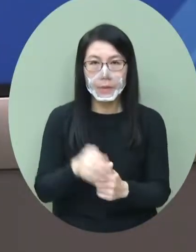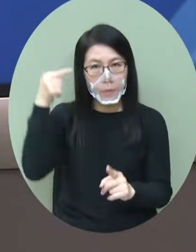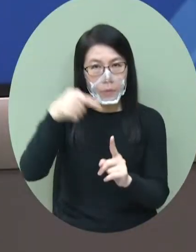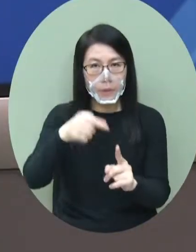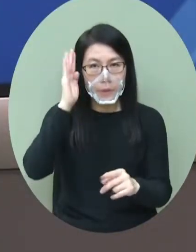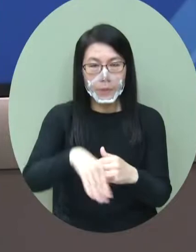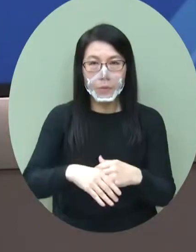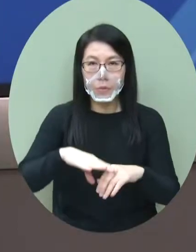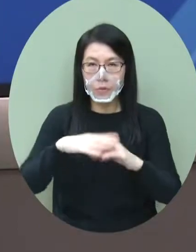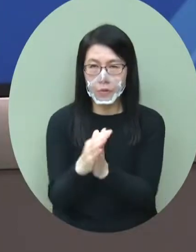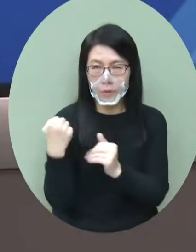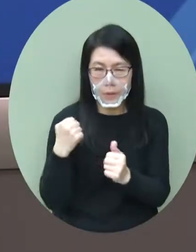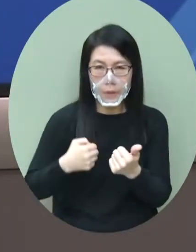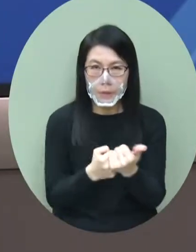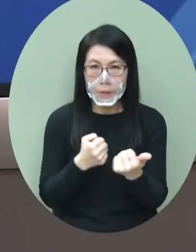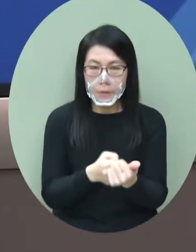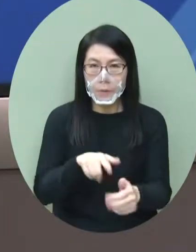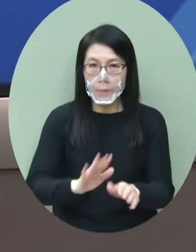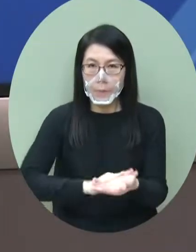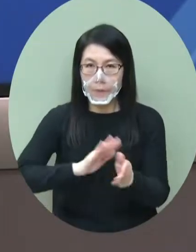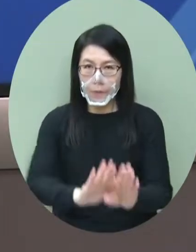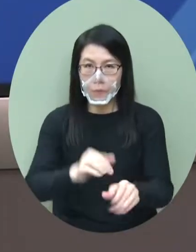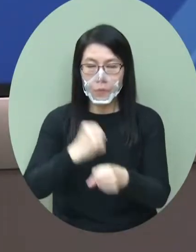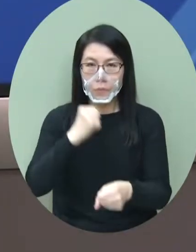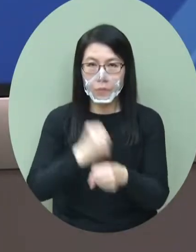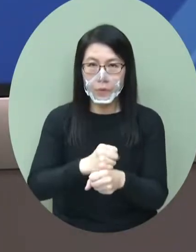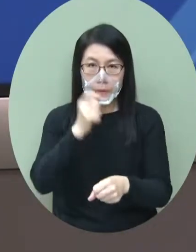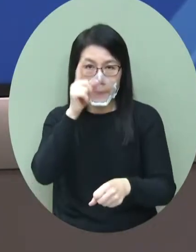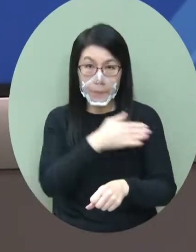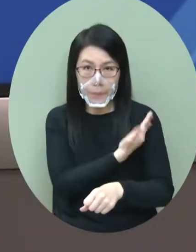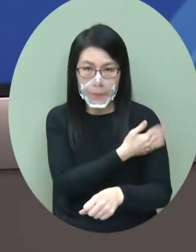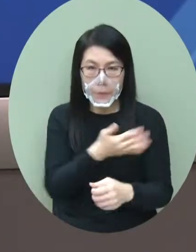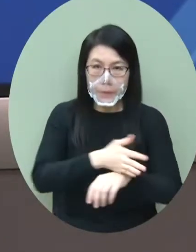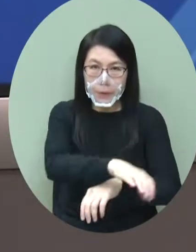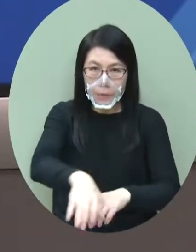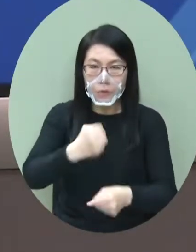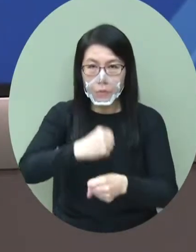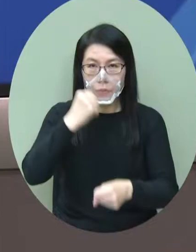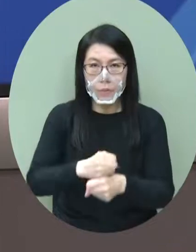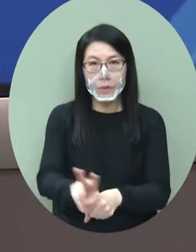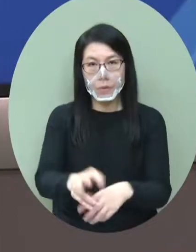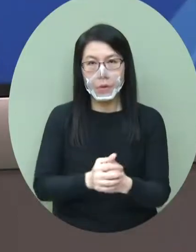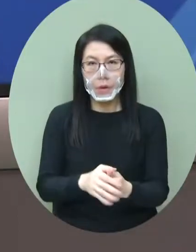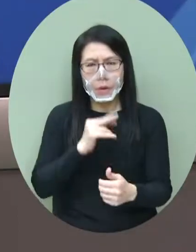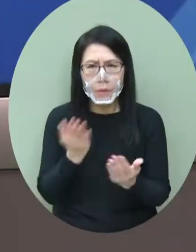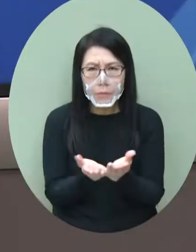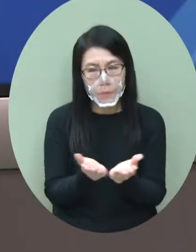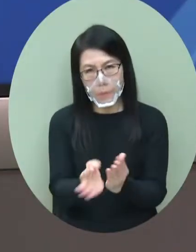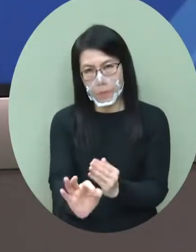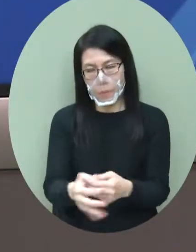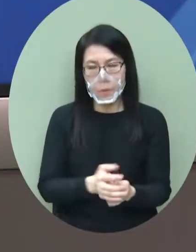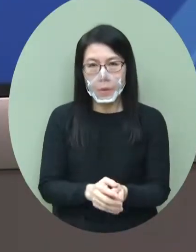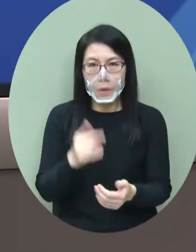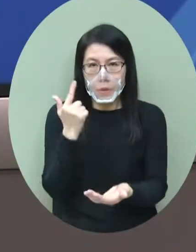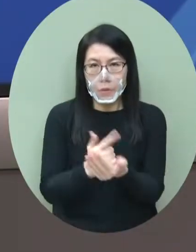设的工作小组，目的呢是全力去支援我们的抗疫工作，特别是在前线和社区。如果不能够